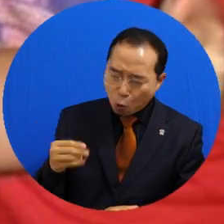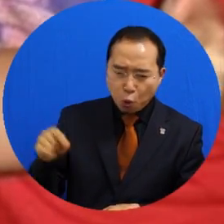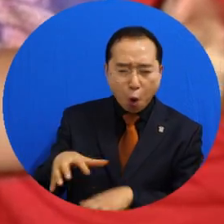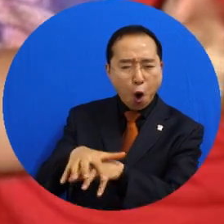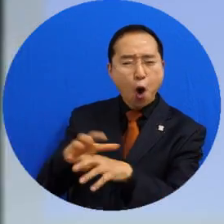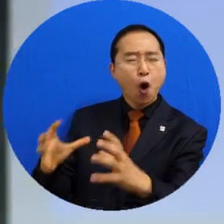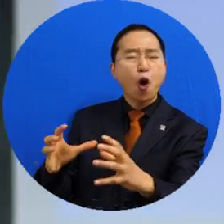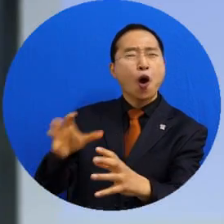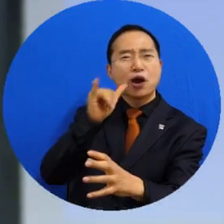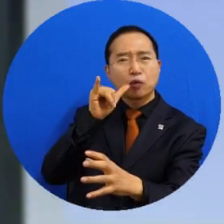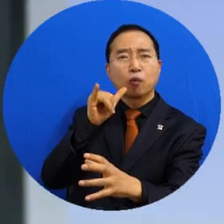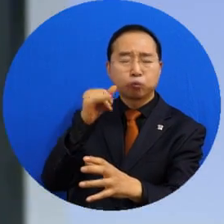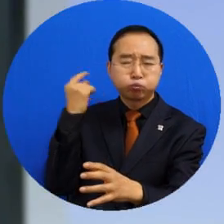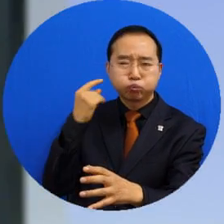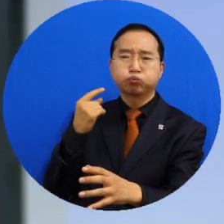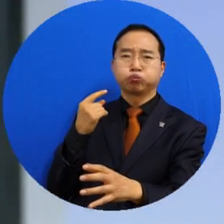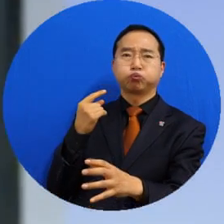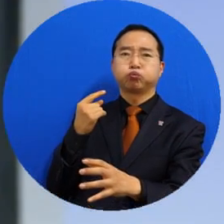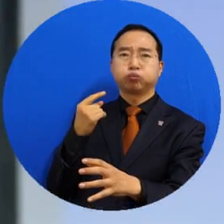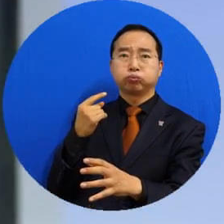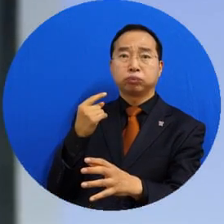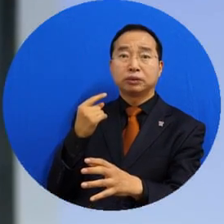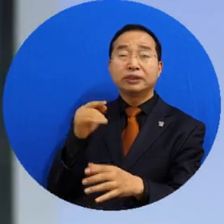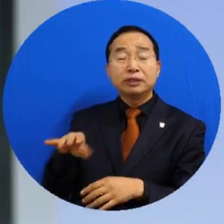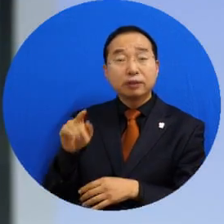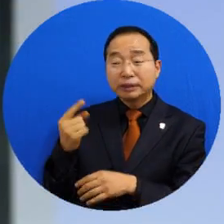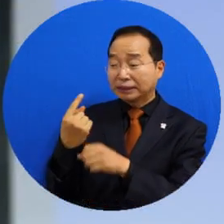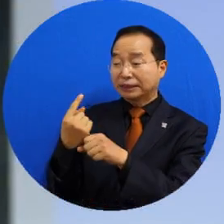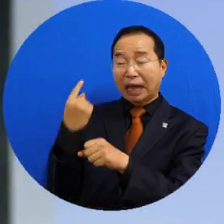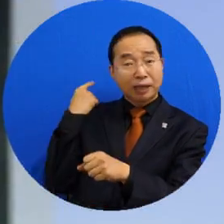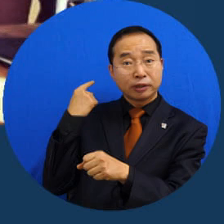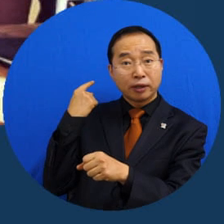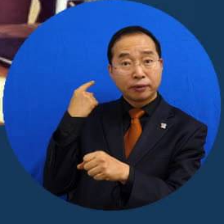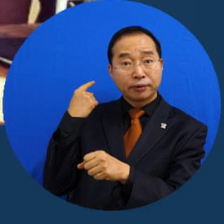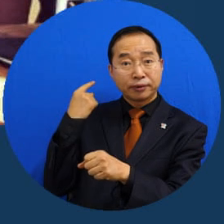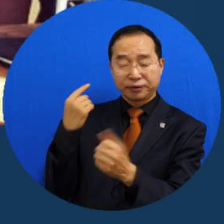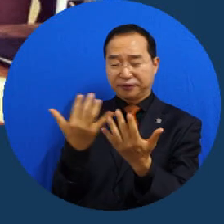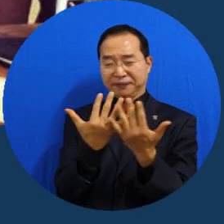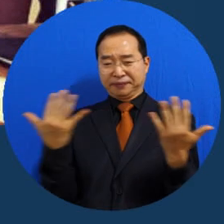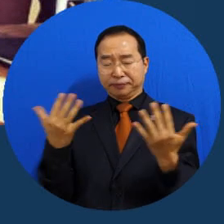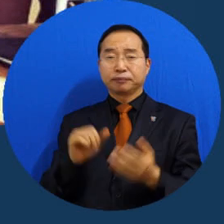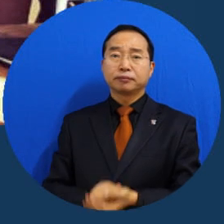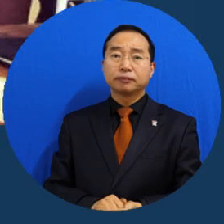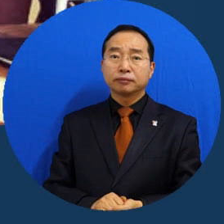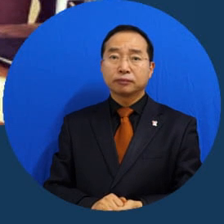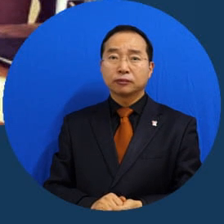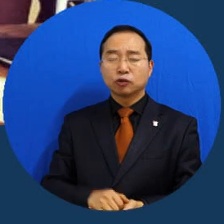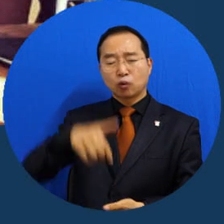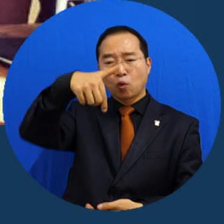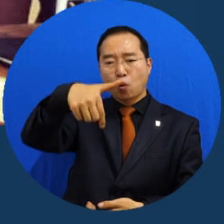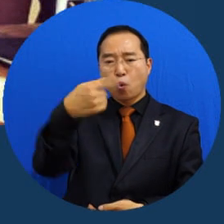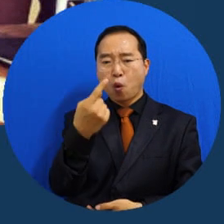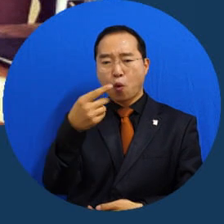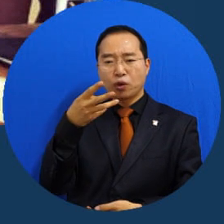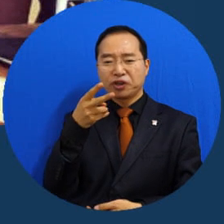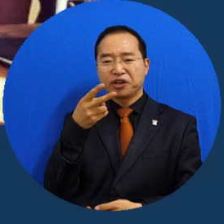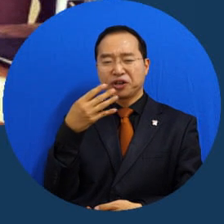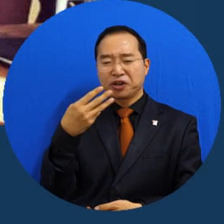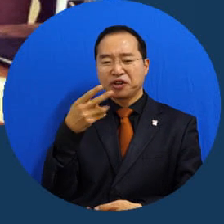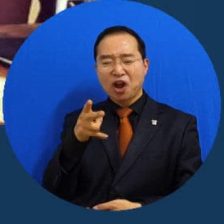또 있다고요. 그리고 이것은 사실 작년이긴 한데 고려인에 대해서는 조금 더 우리가 알 거라고